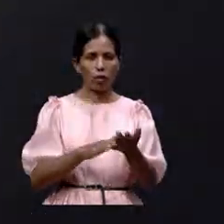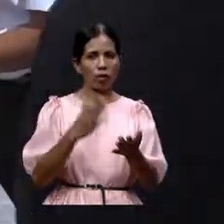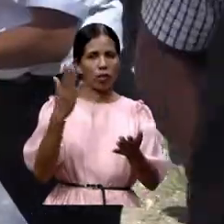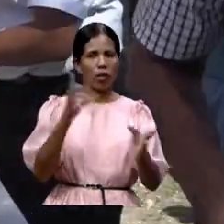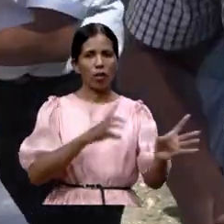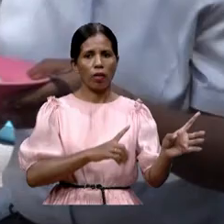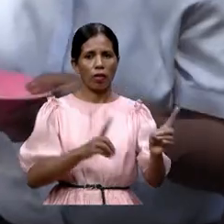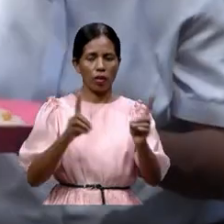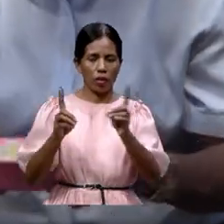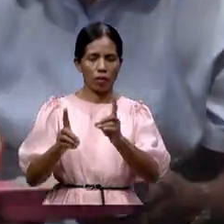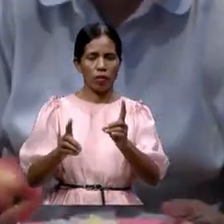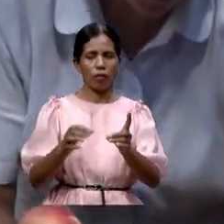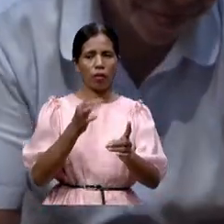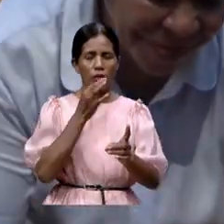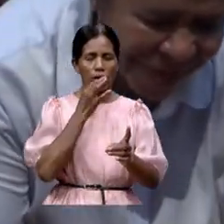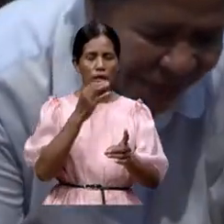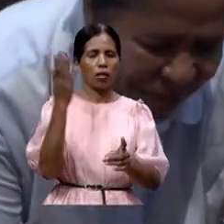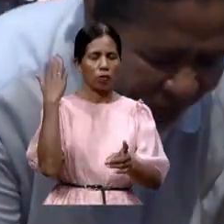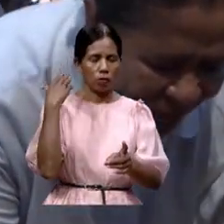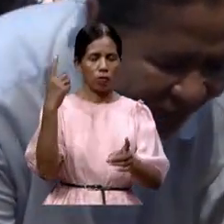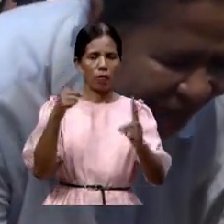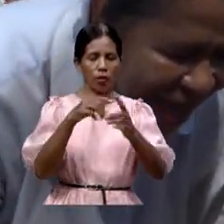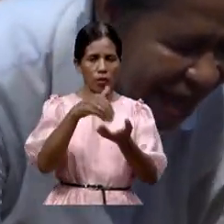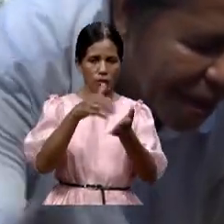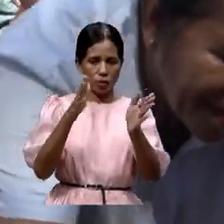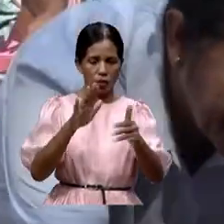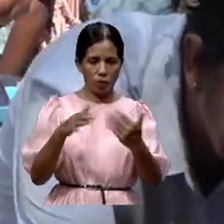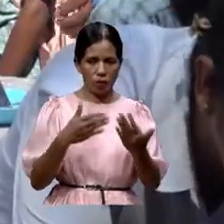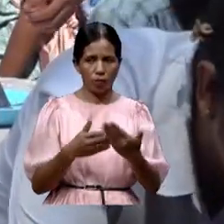Refere se implementa menu anterior ba estudante Sira. Lamberto da Silva, GMN.